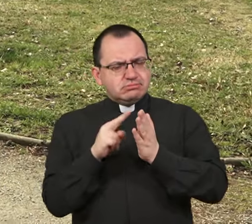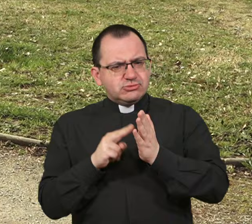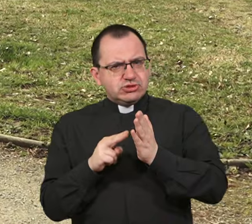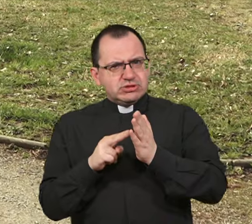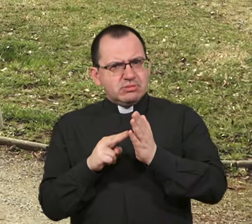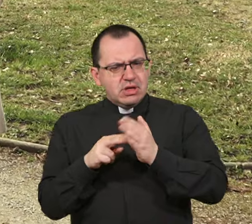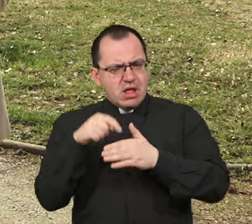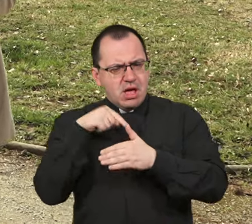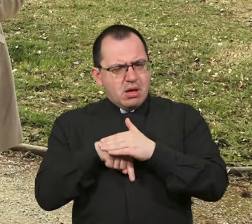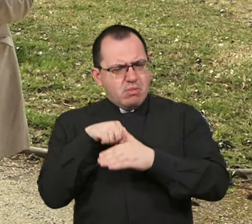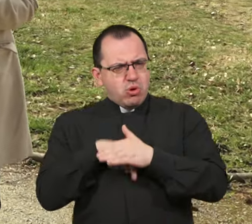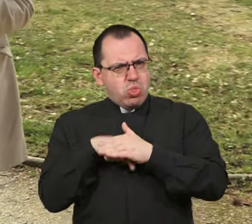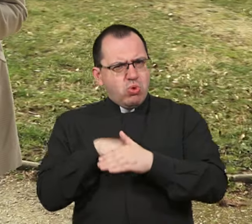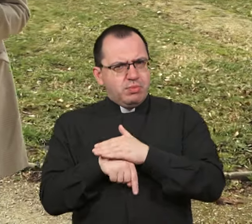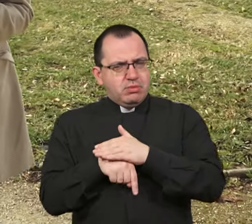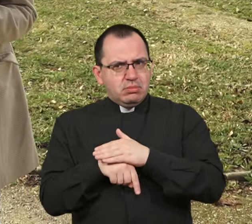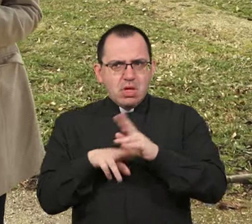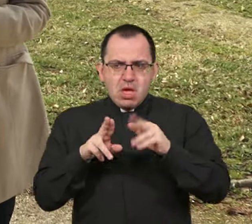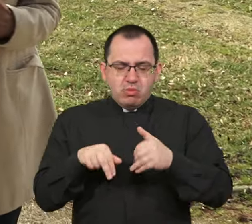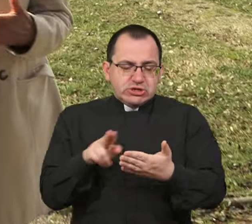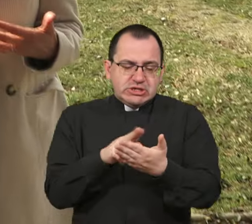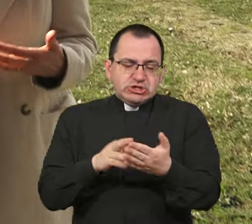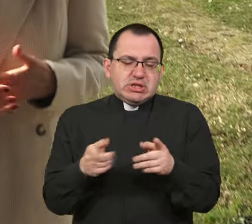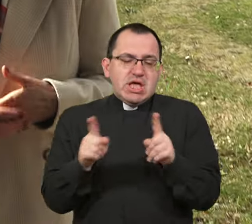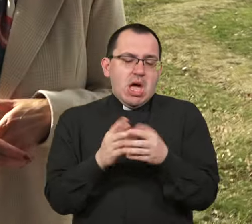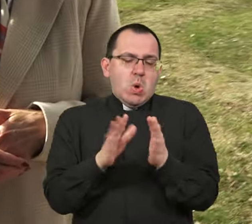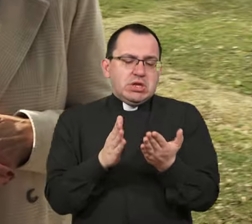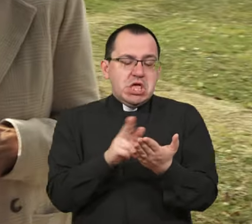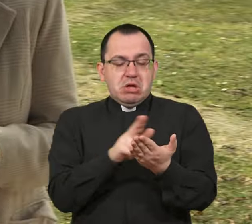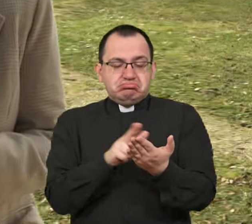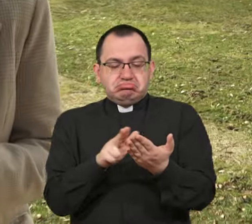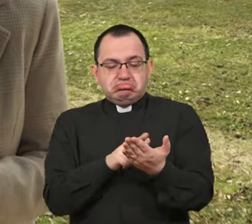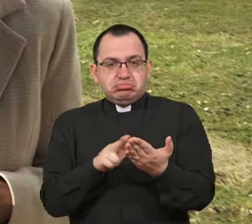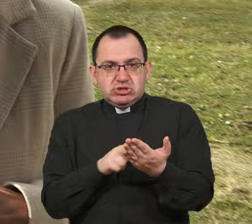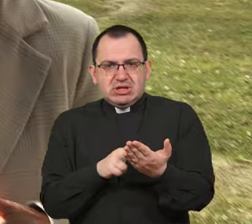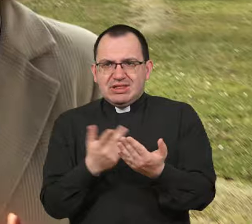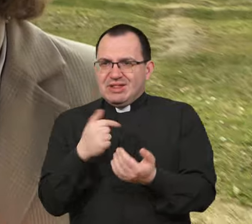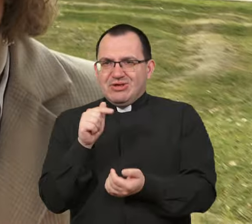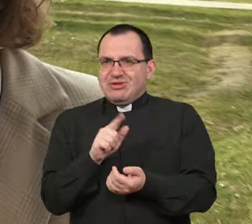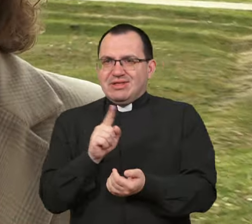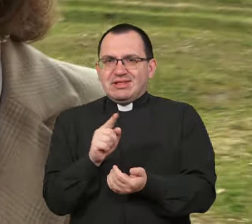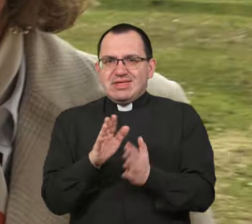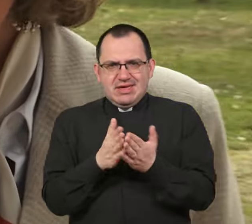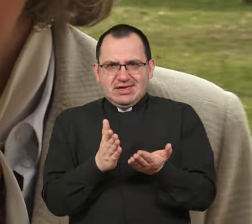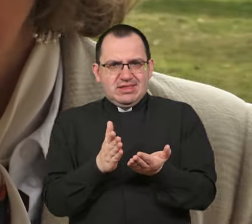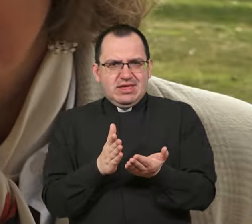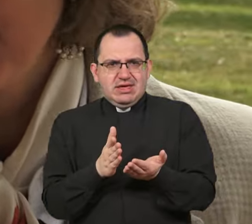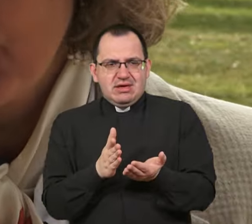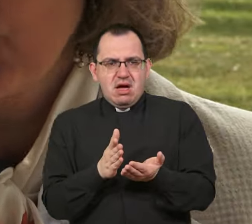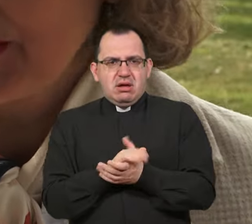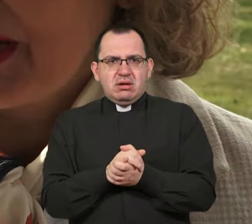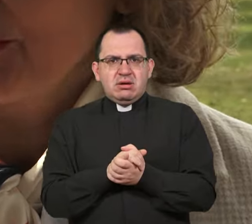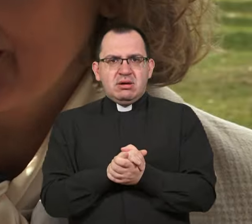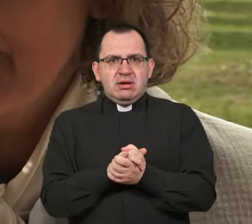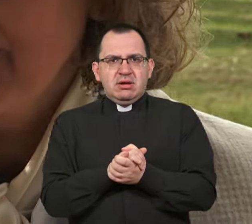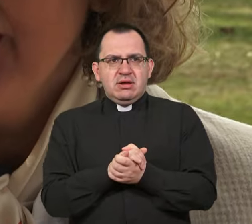jer Božju riječ možete čitati, ono, uzeti ko knjigu, a Božja riječ nije knjiga. Sveto pismo je